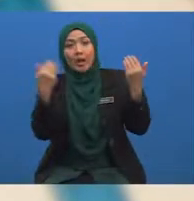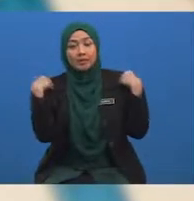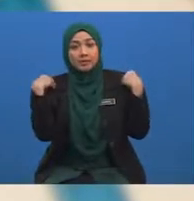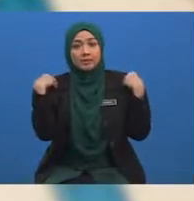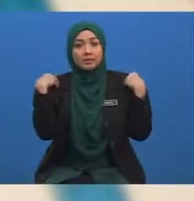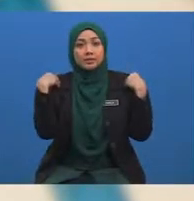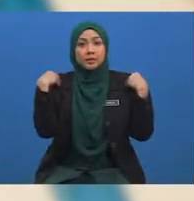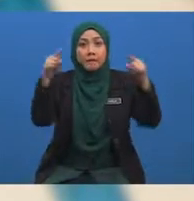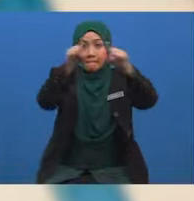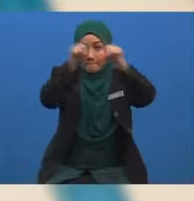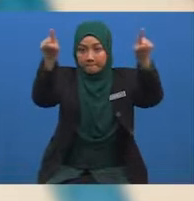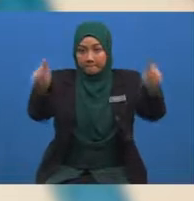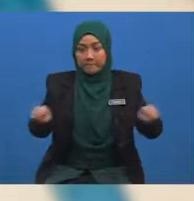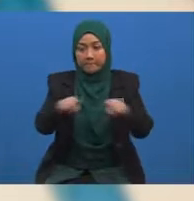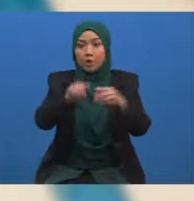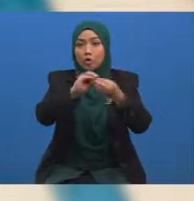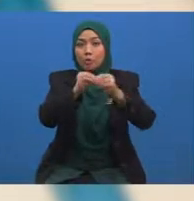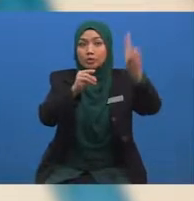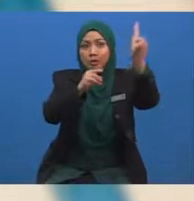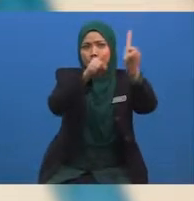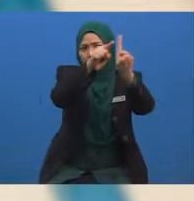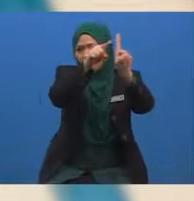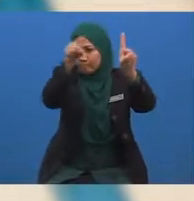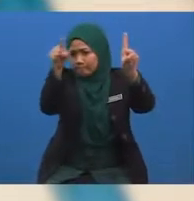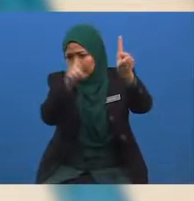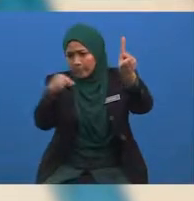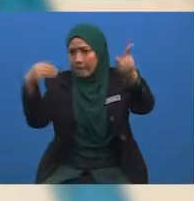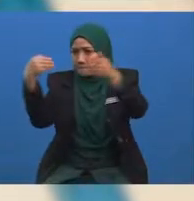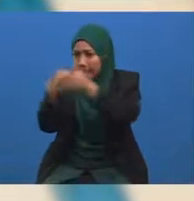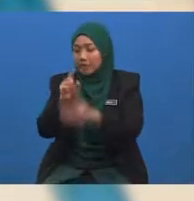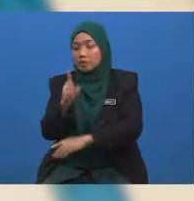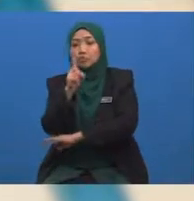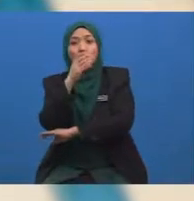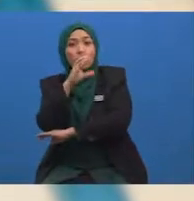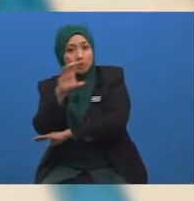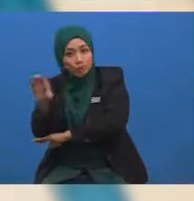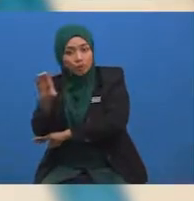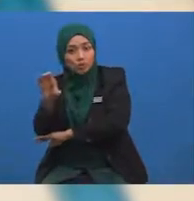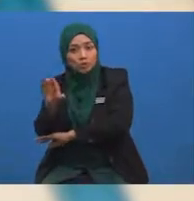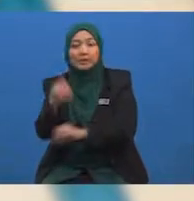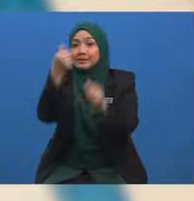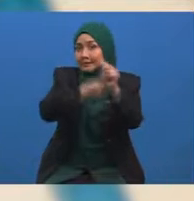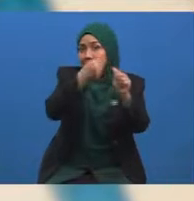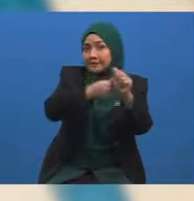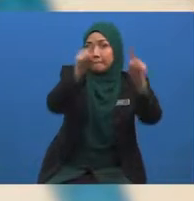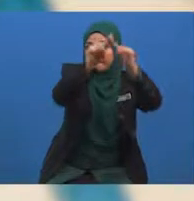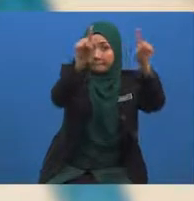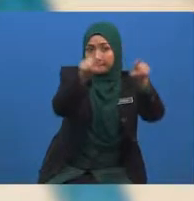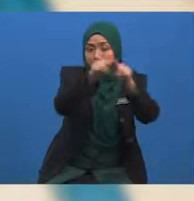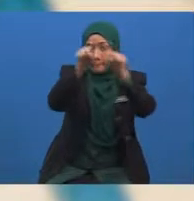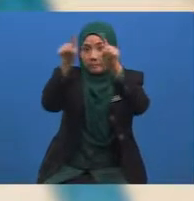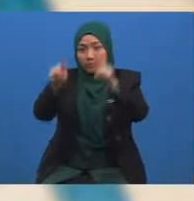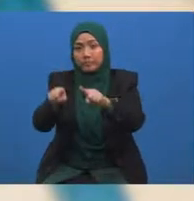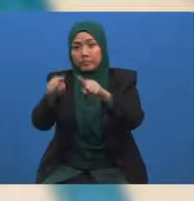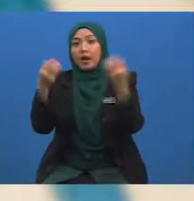1 hingga 100 menggunakan petak 100. Setiap petak mengandungi